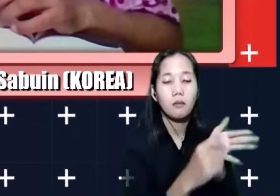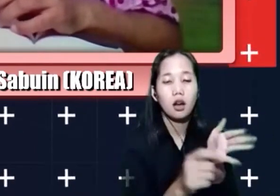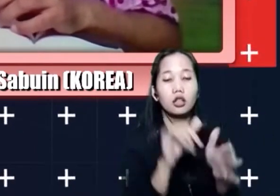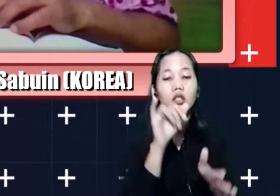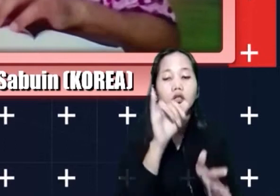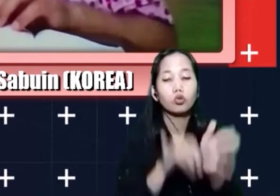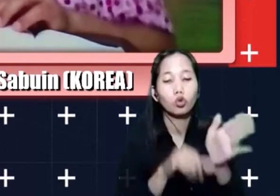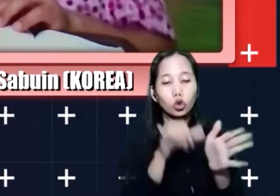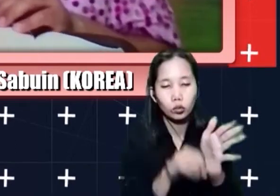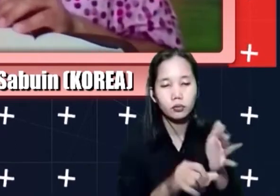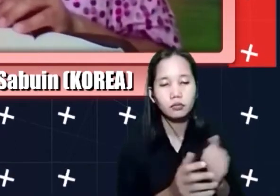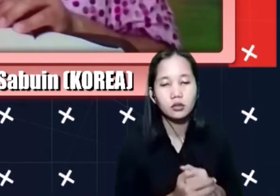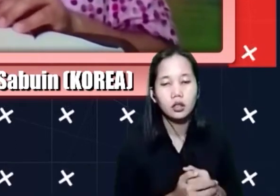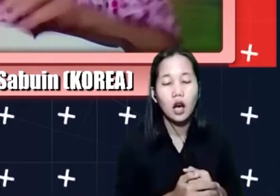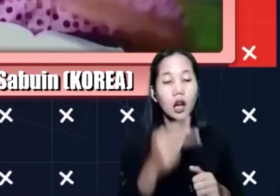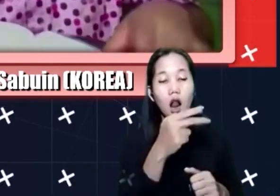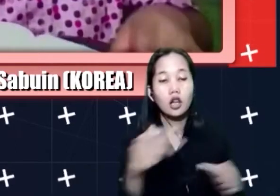18 ayat 1 dan ayat yang kedua.